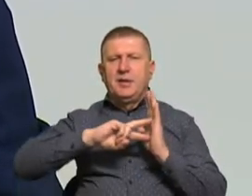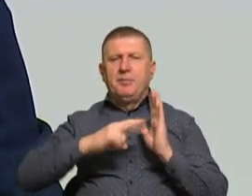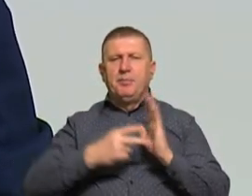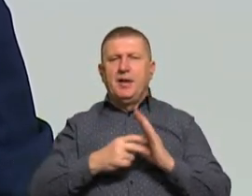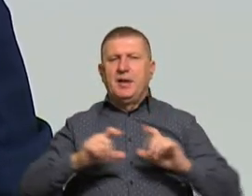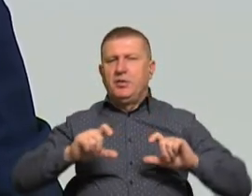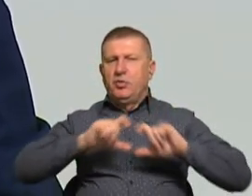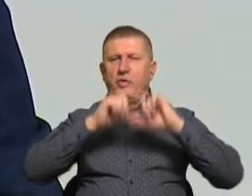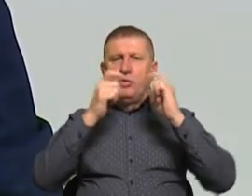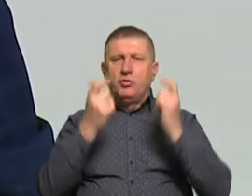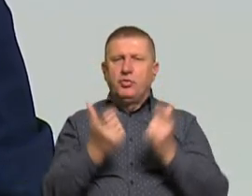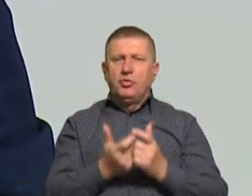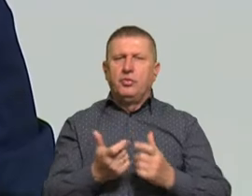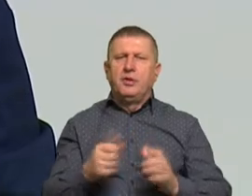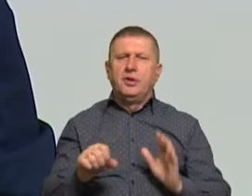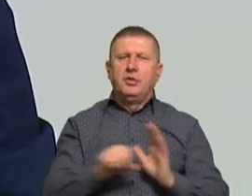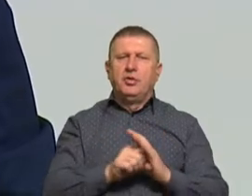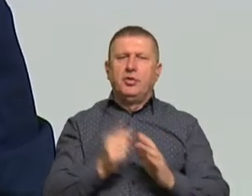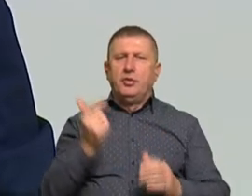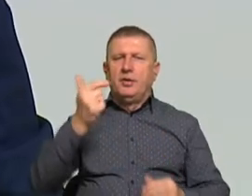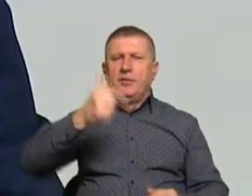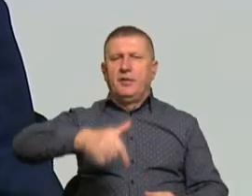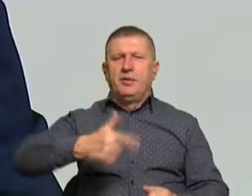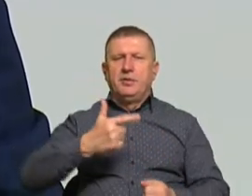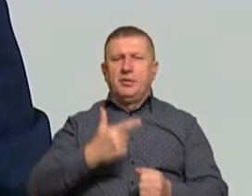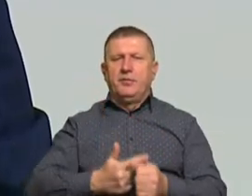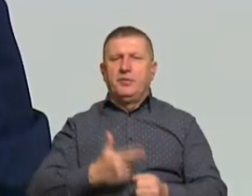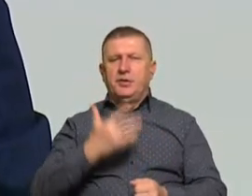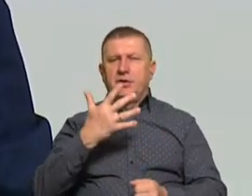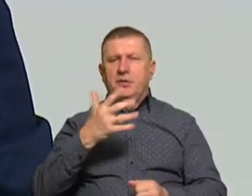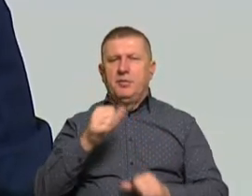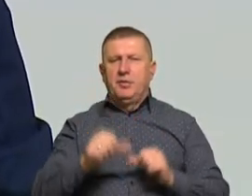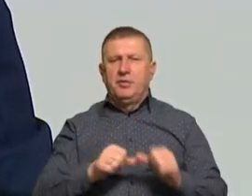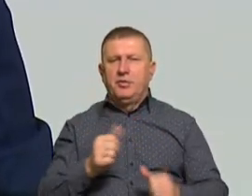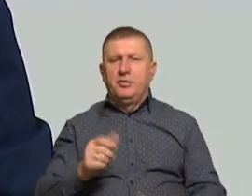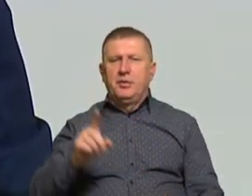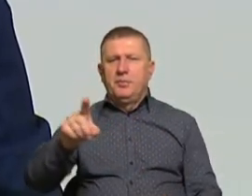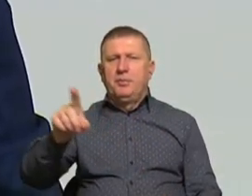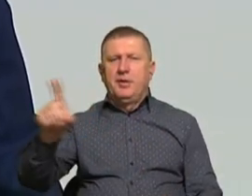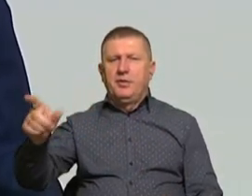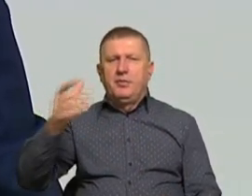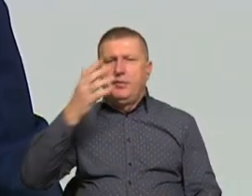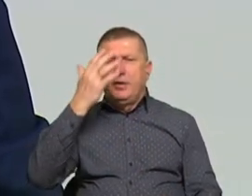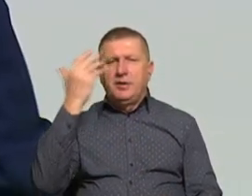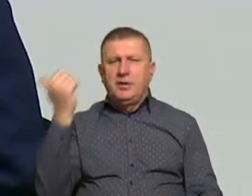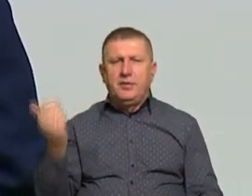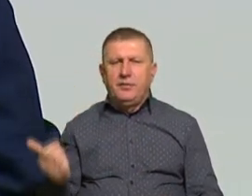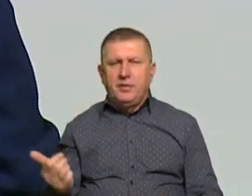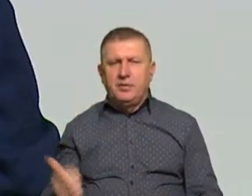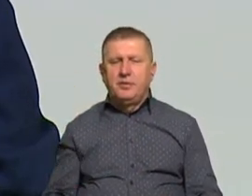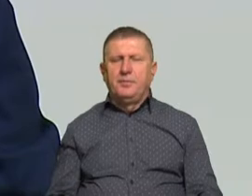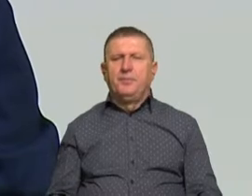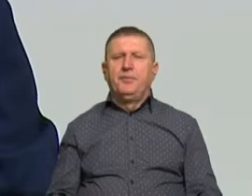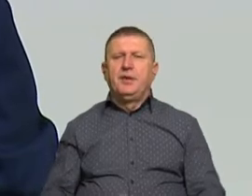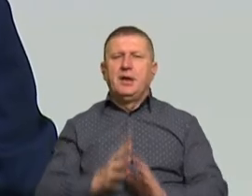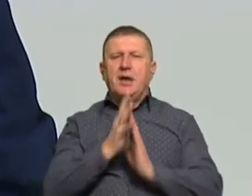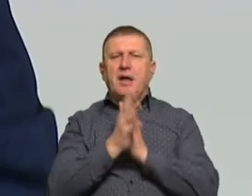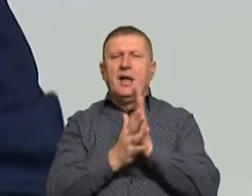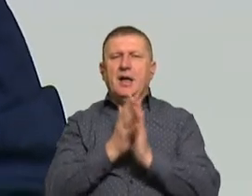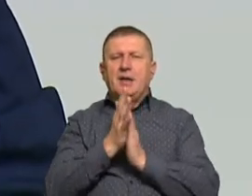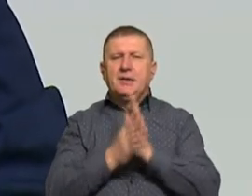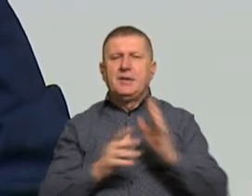do 2025, musi być nowy uchwalony. No ale panowie o tym nie wiecie. Jeśli chodzi o dialog z Lasami